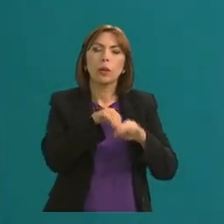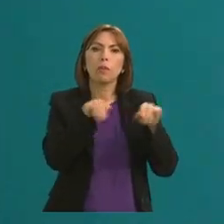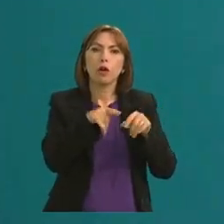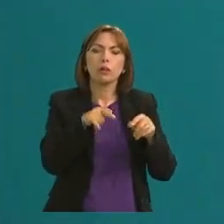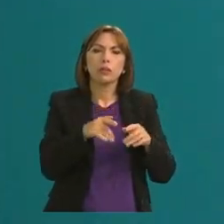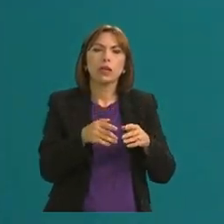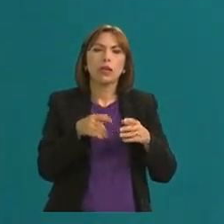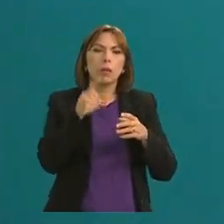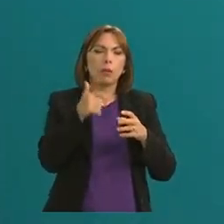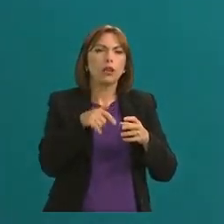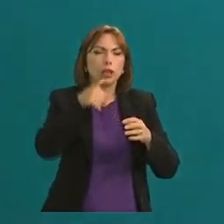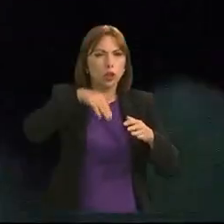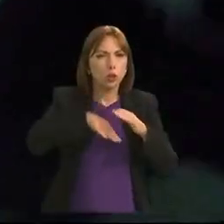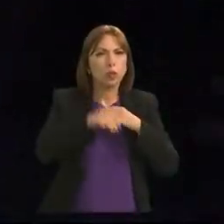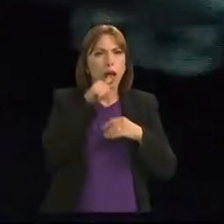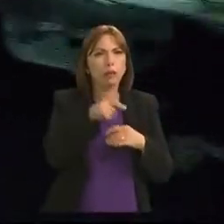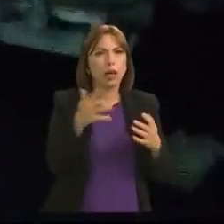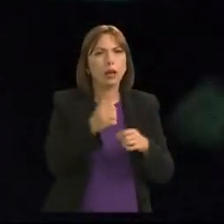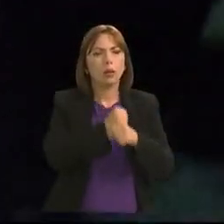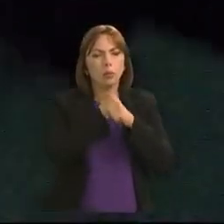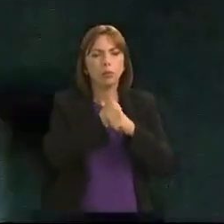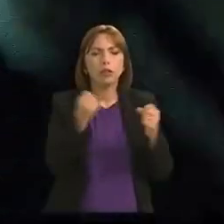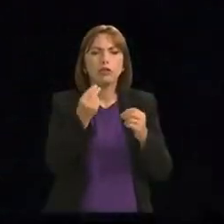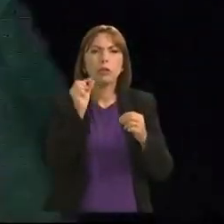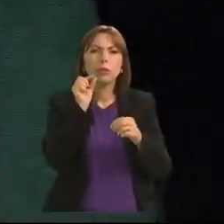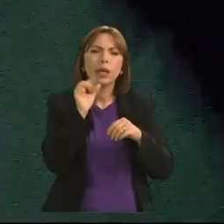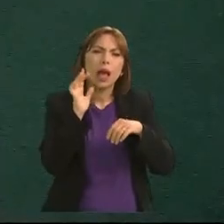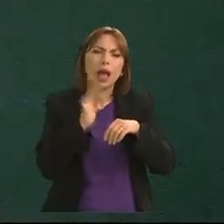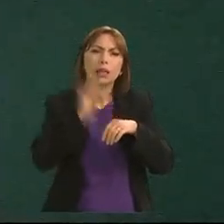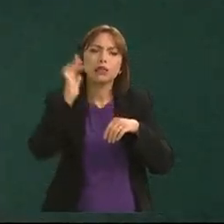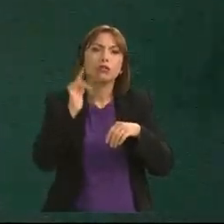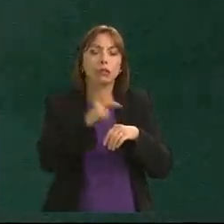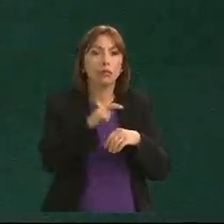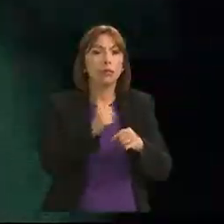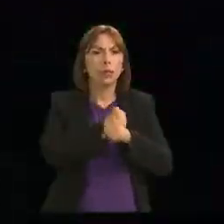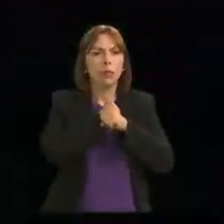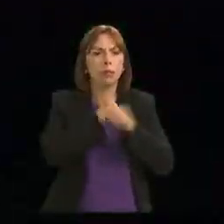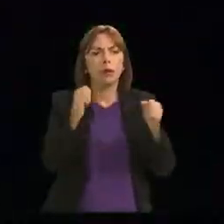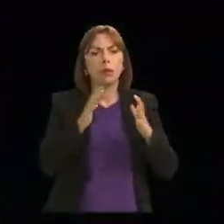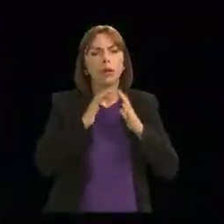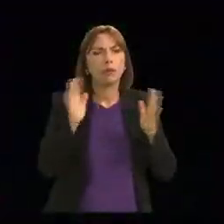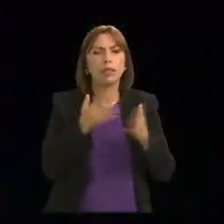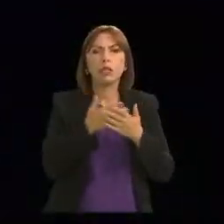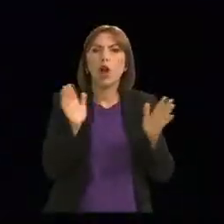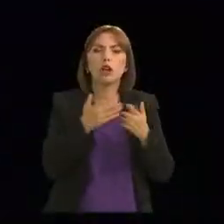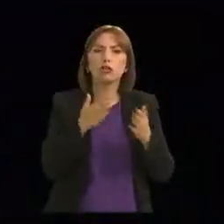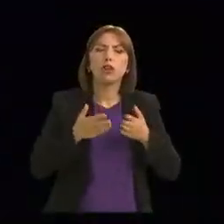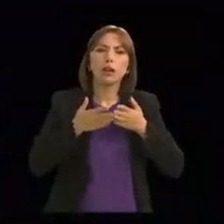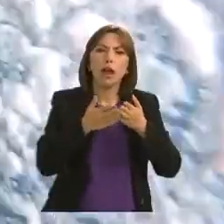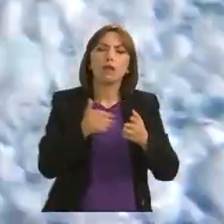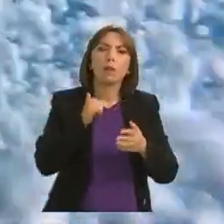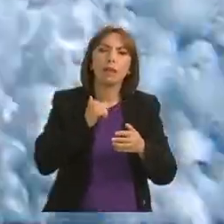explozive uriașe amplasate sub apă, care detonează la cea mai mică atingere. Deflagrația este devastatoare pentru orice navă militară sau